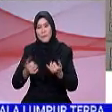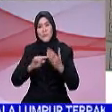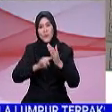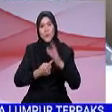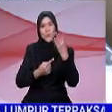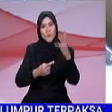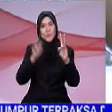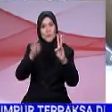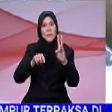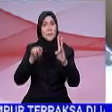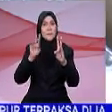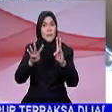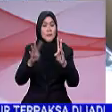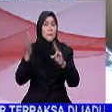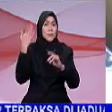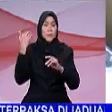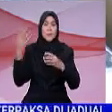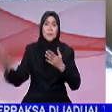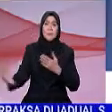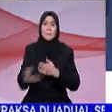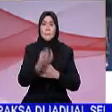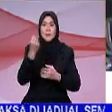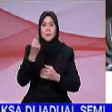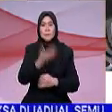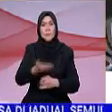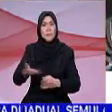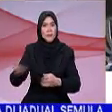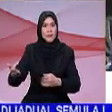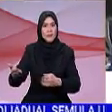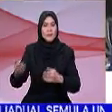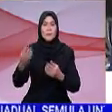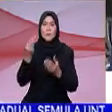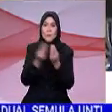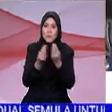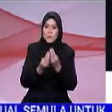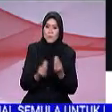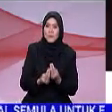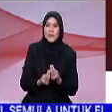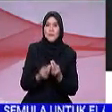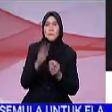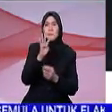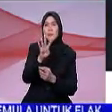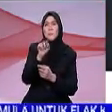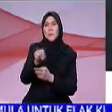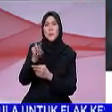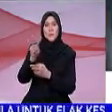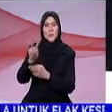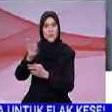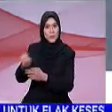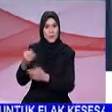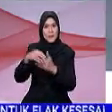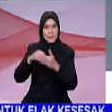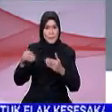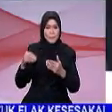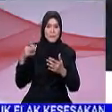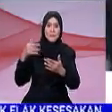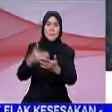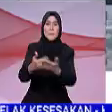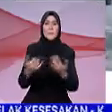17 April lalu, pasukan ini merampas pelbagai jenis barangan dengan nilai keseluruhan RM4.2 juta sehingga